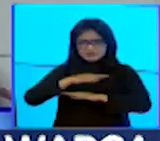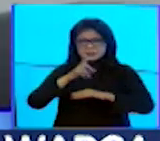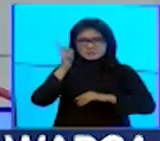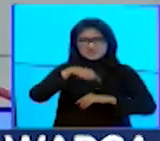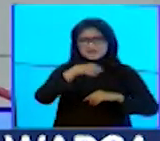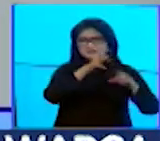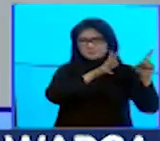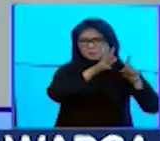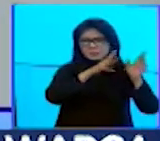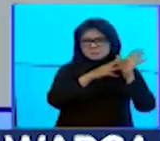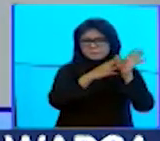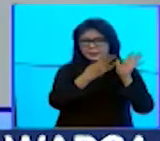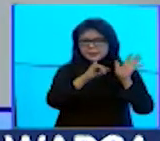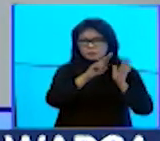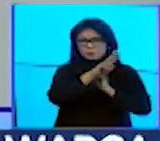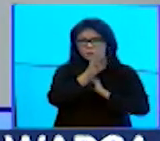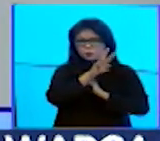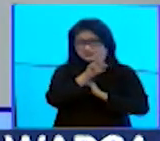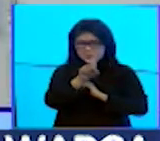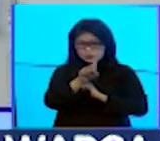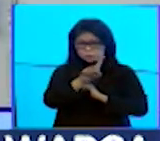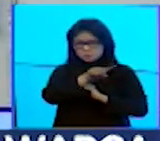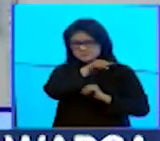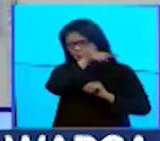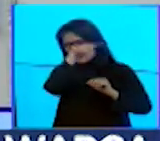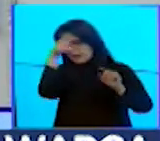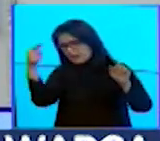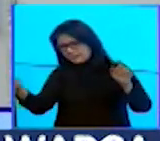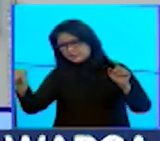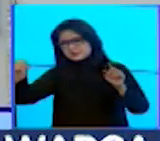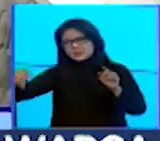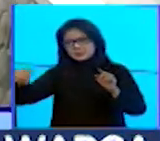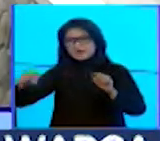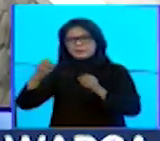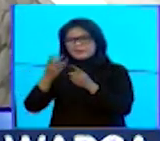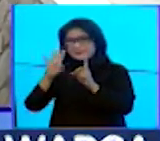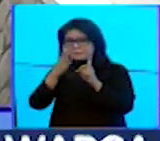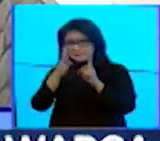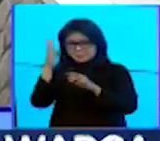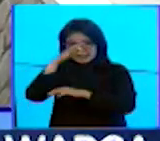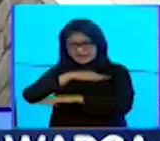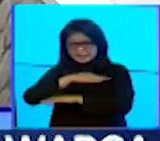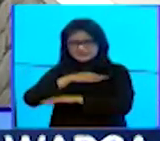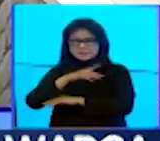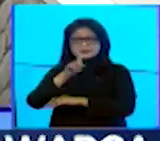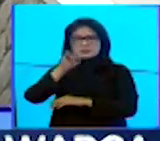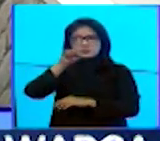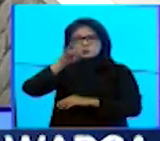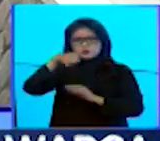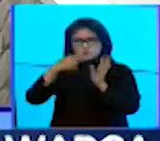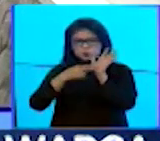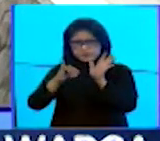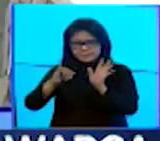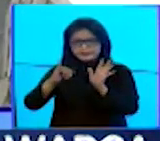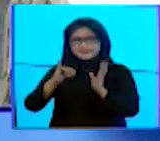dan ini akan berlangsung selama 14 hari ataupun hingga 1 Juni 2021 mendatang, yang nantinya seluruh warga, 102 warga yang